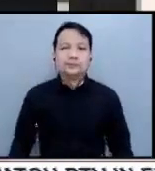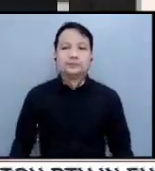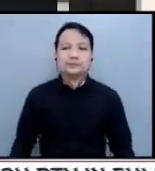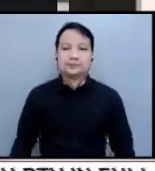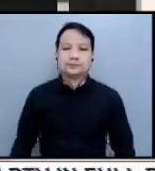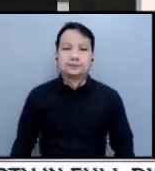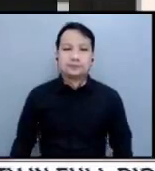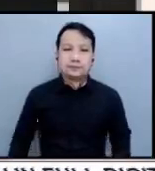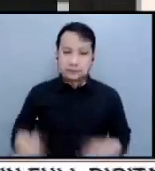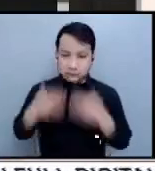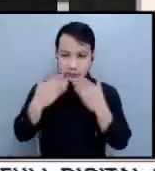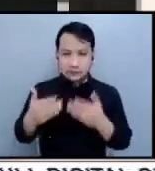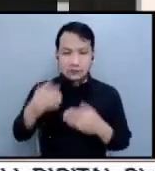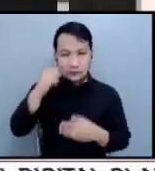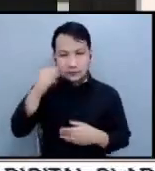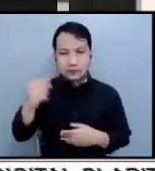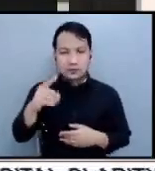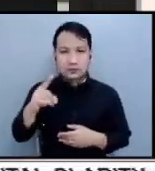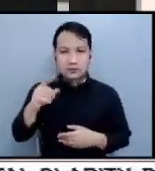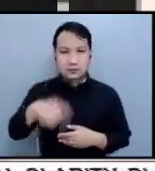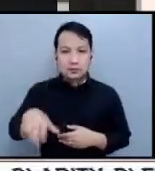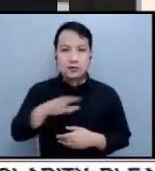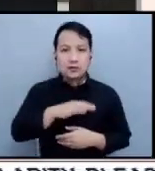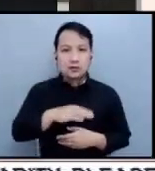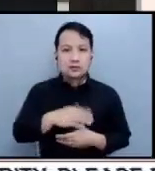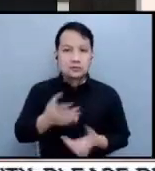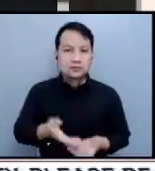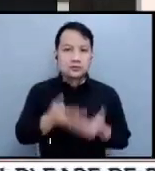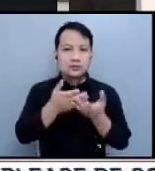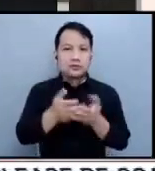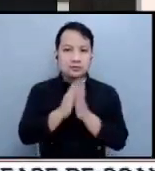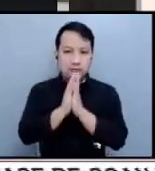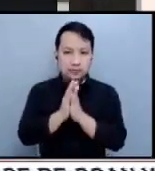salamat kaya sa adyo sa inyong mga tagapakinig. Sa nagbabuhay po kayo pagdating po natin ng isa't isa.